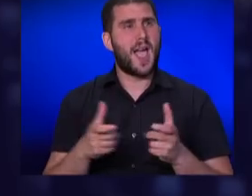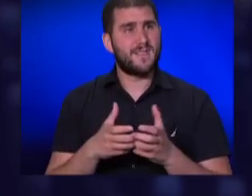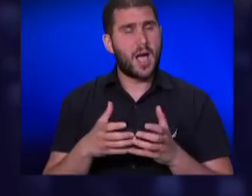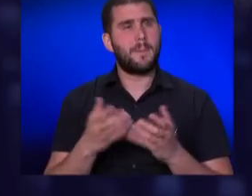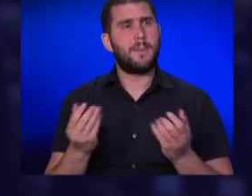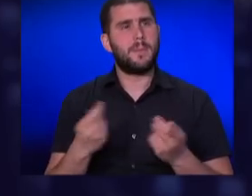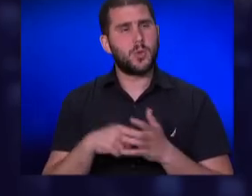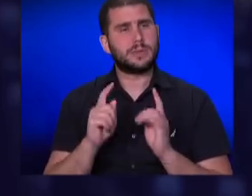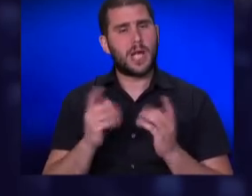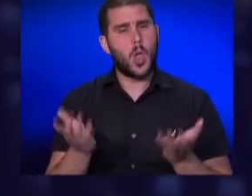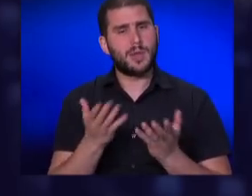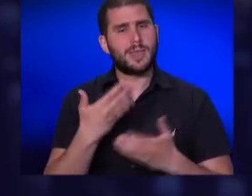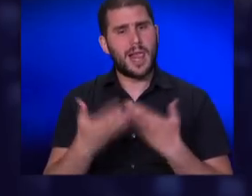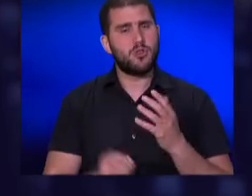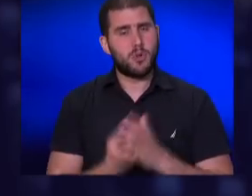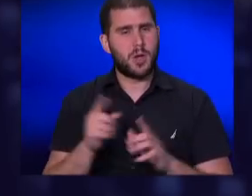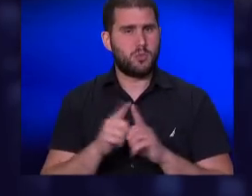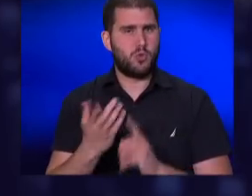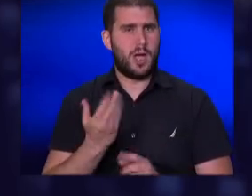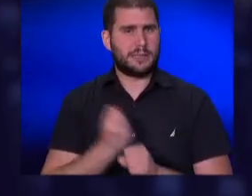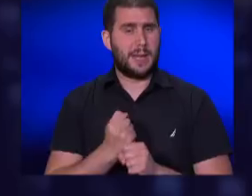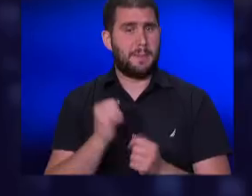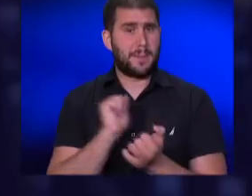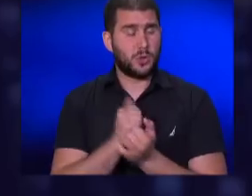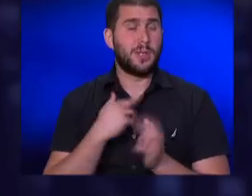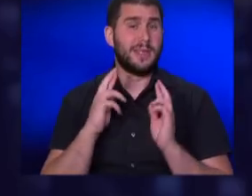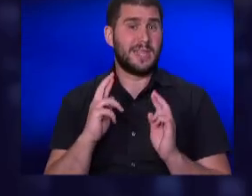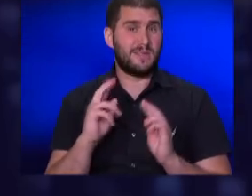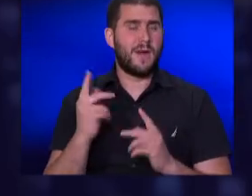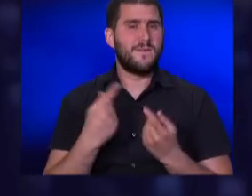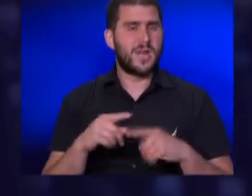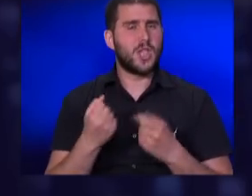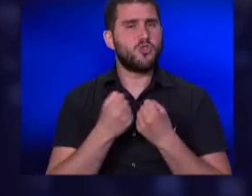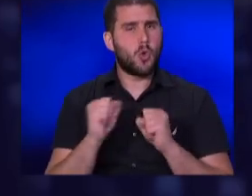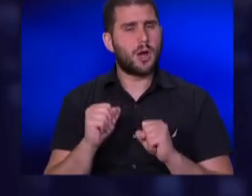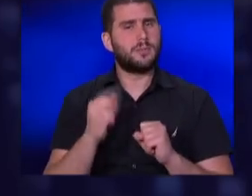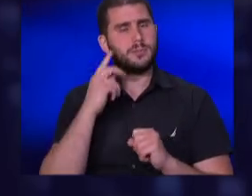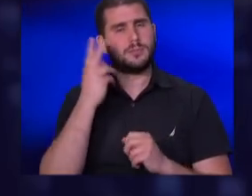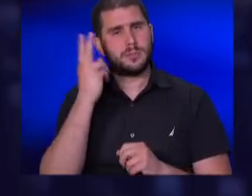לעודד הליך שיקומי כפי שעבר מרשי בבית הסוהר. כולי תקווה שוועדת השחרורים תשכיל